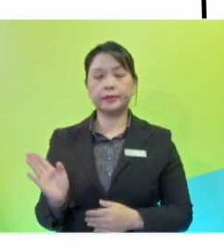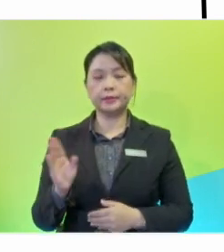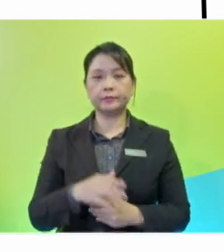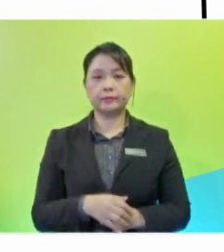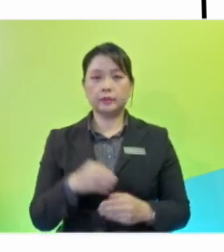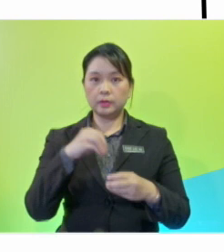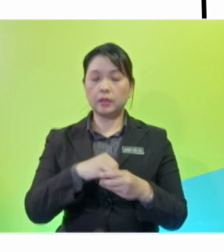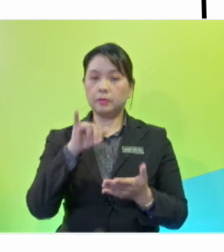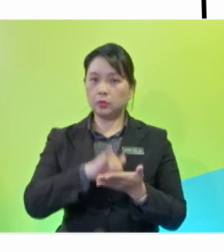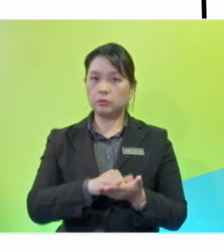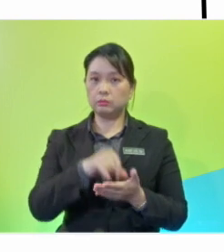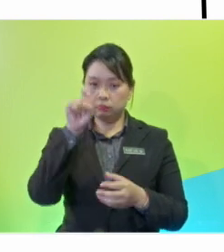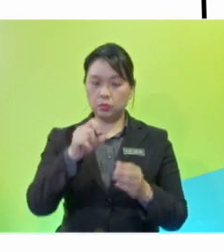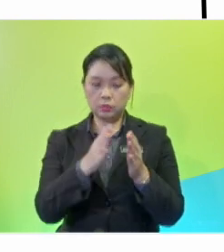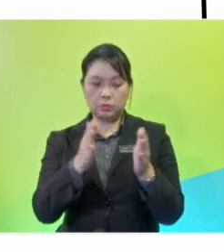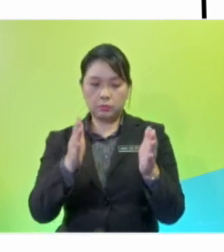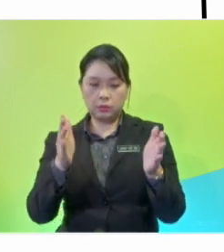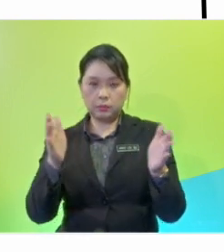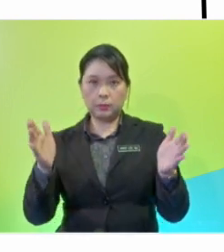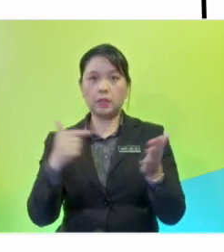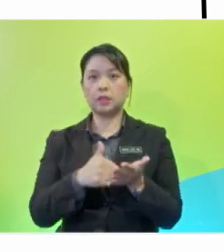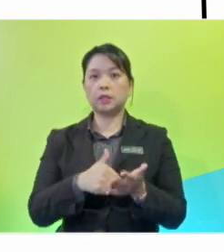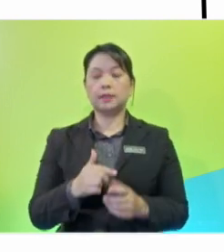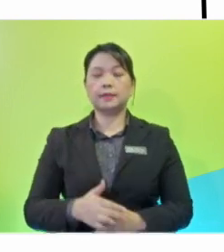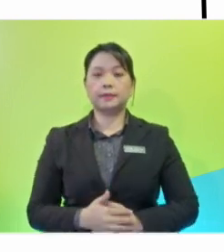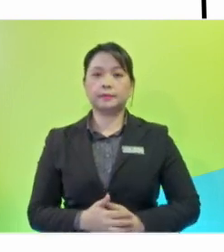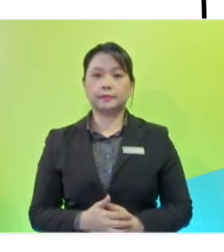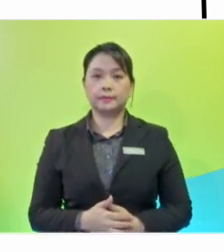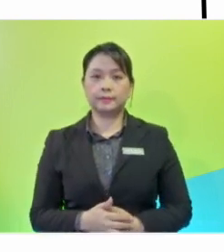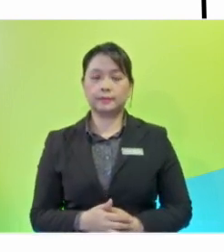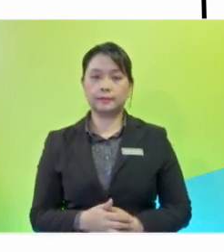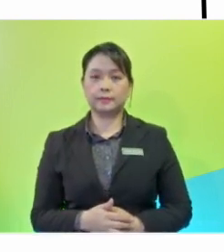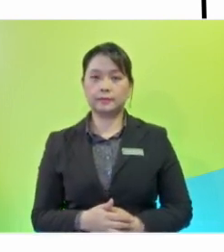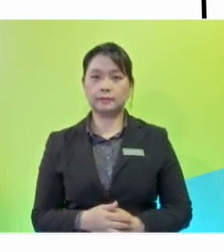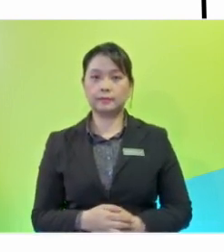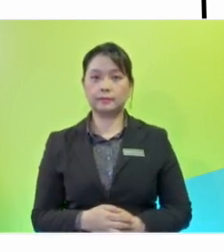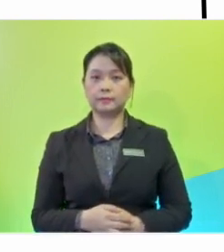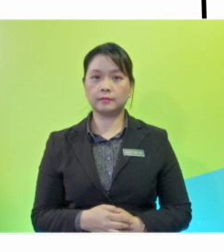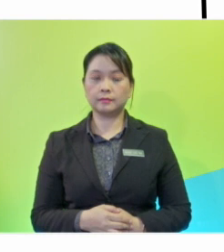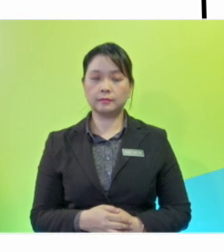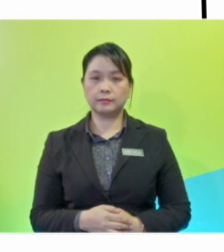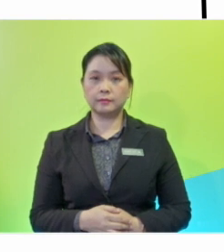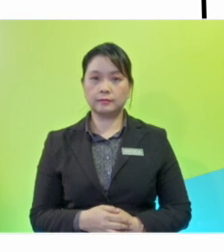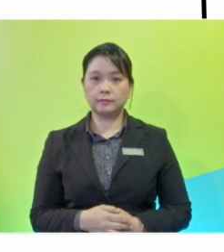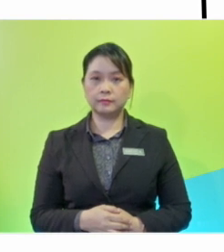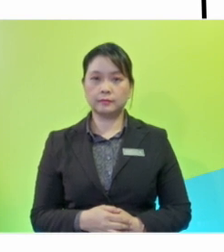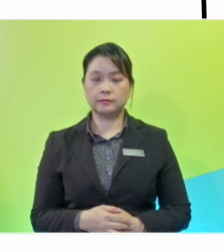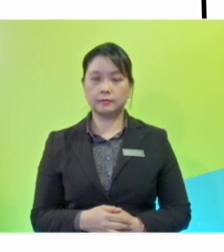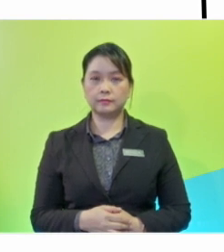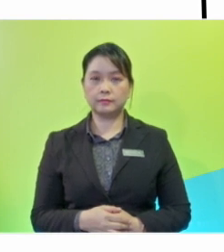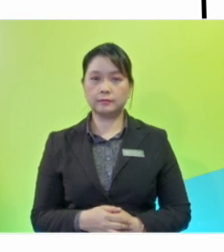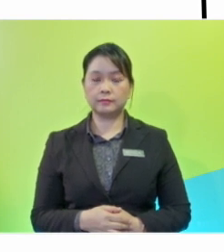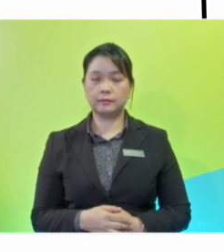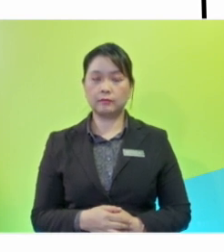kita perlu kembangkanlah tolak 2x + 1 + white + 9